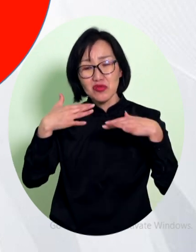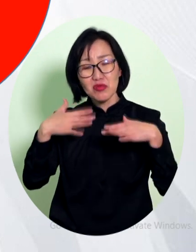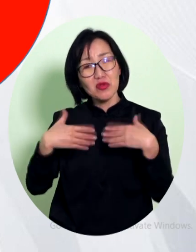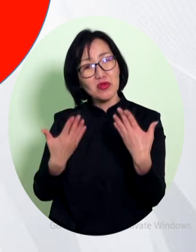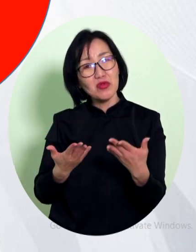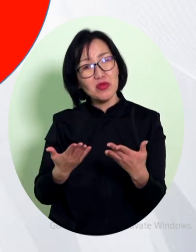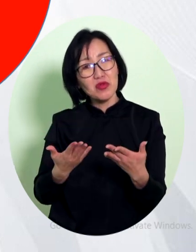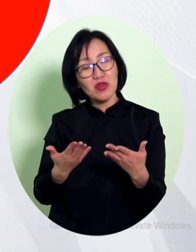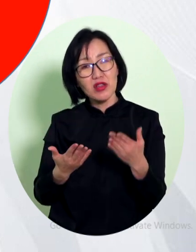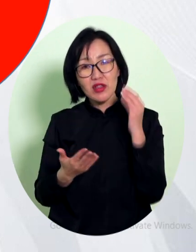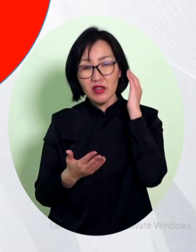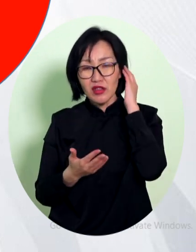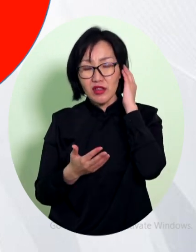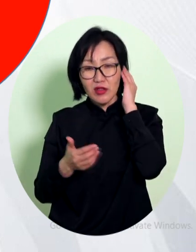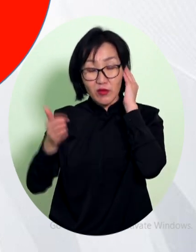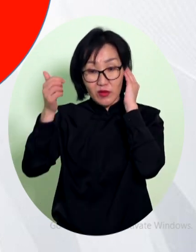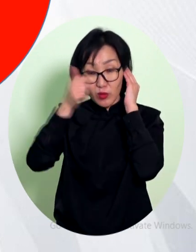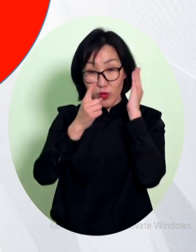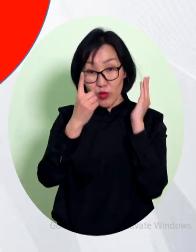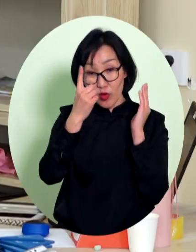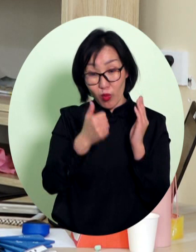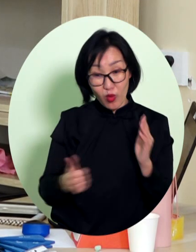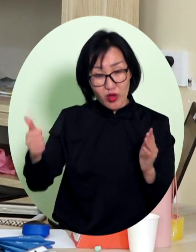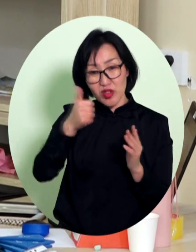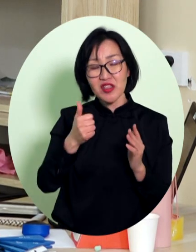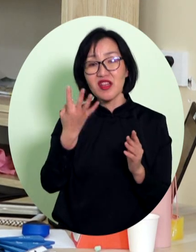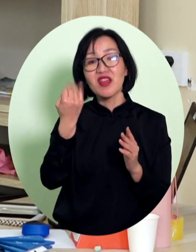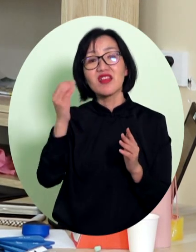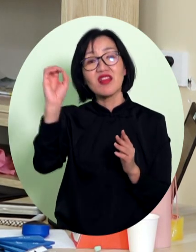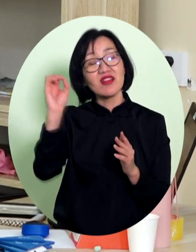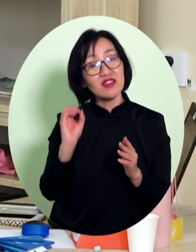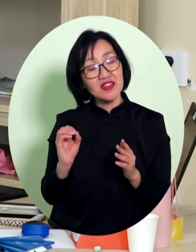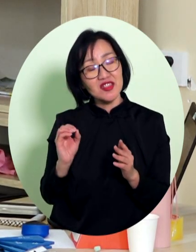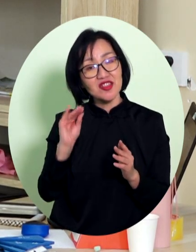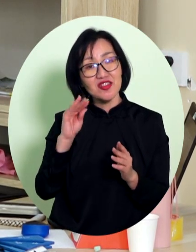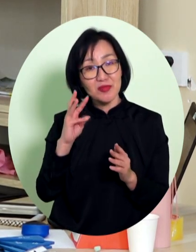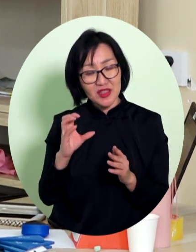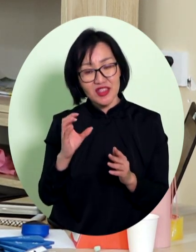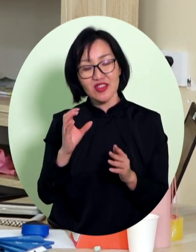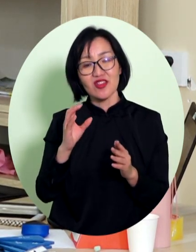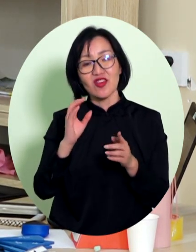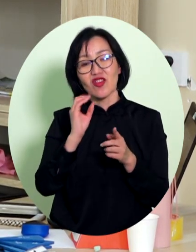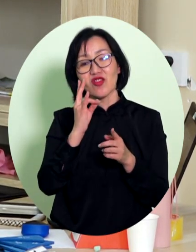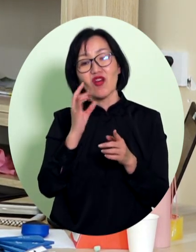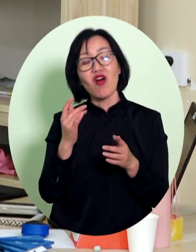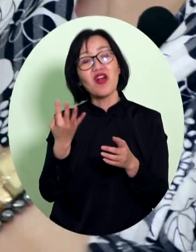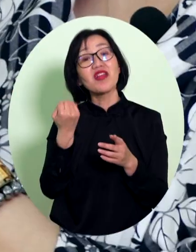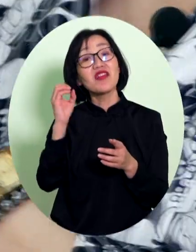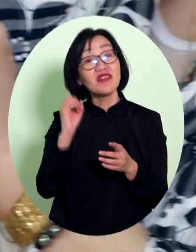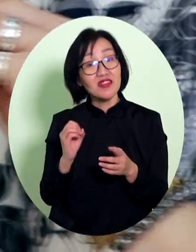зөвлөгөөн дээр бүхэл хэсгийн хідэн хэсэг нь жимс хүнсний ногоо эзэлж